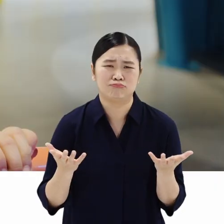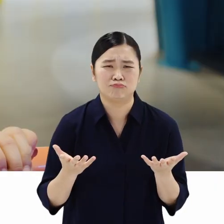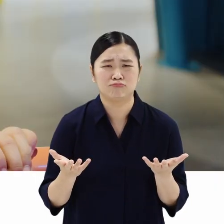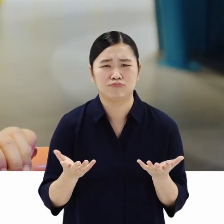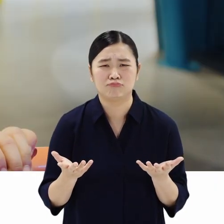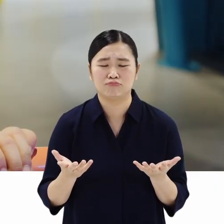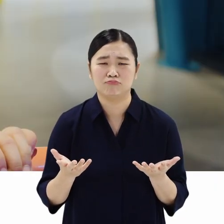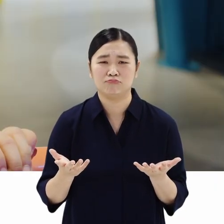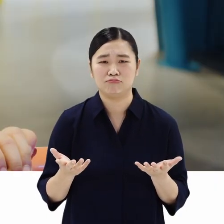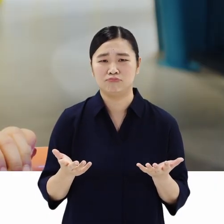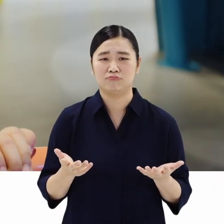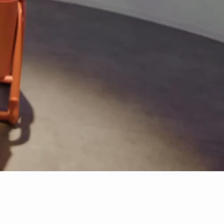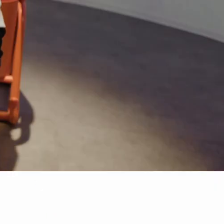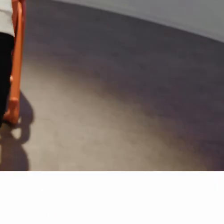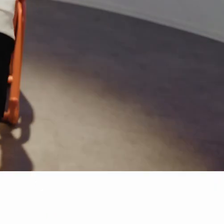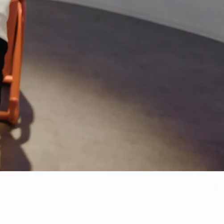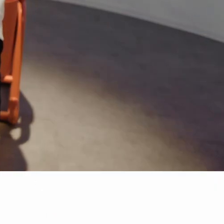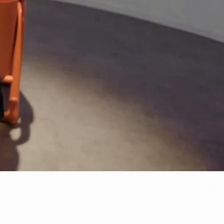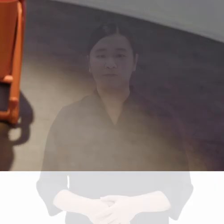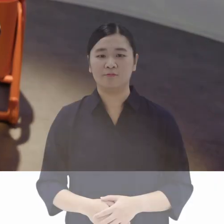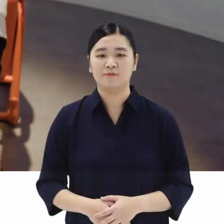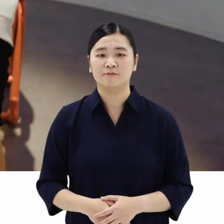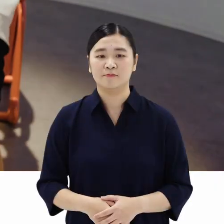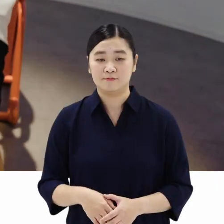なにこれ？